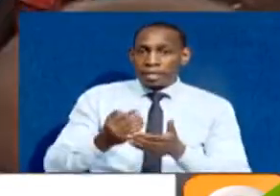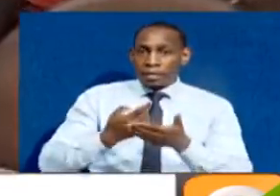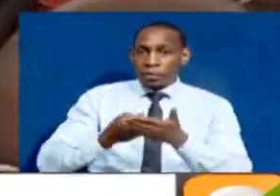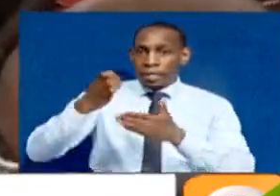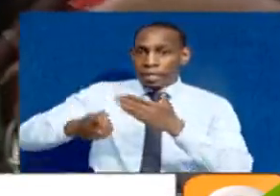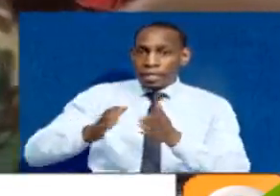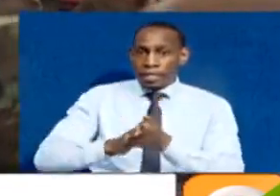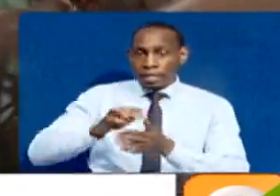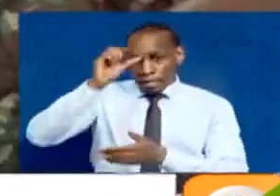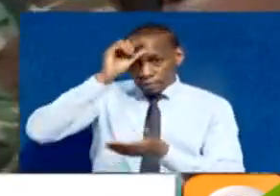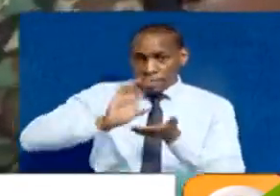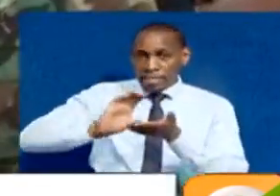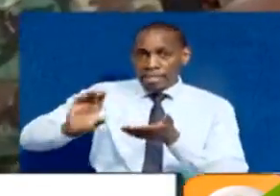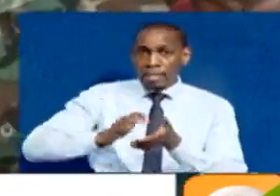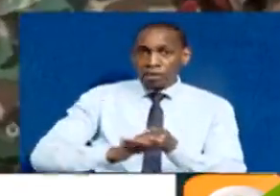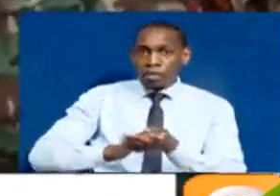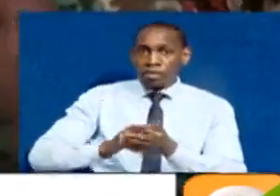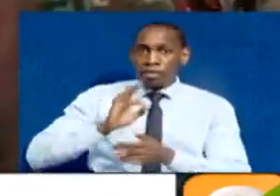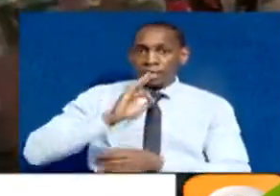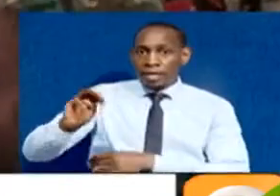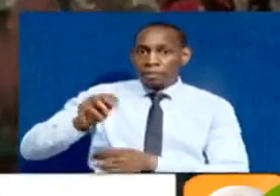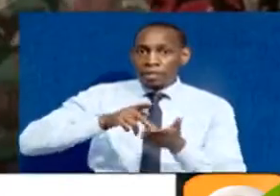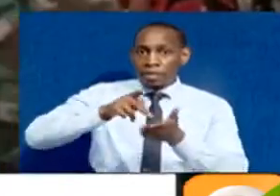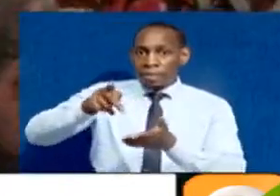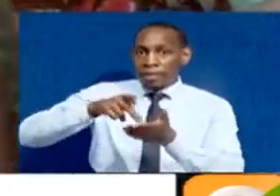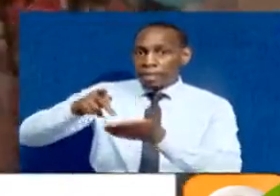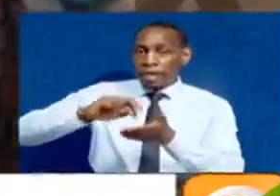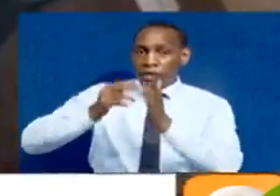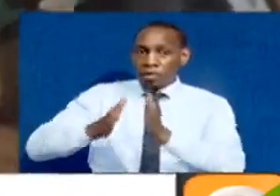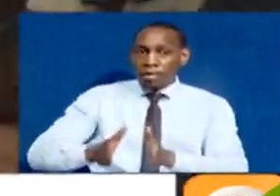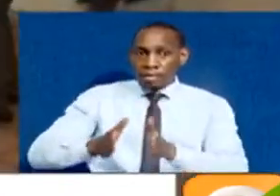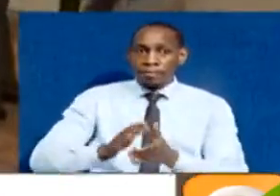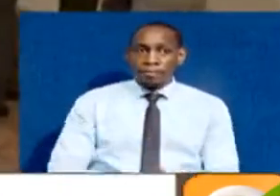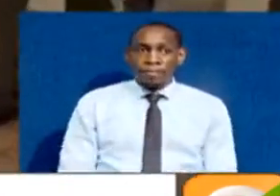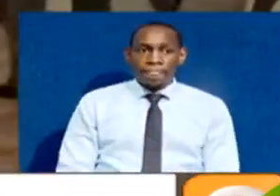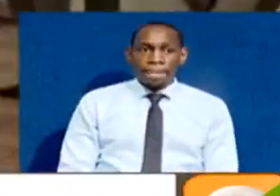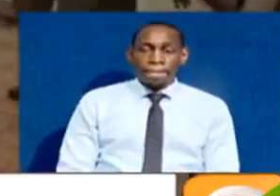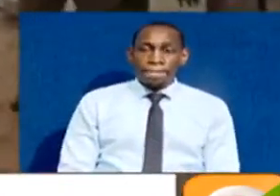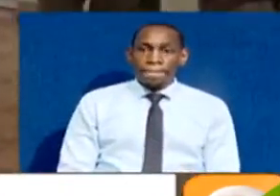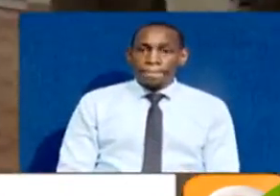serikali itatoa takriban shilingi milioni 300 ili kuwalipa wanakandarasi halisi.